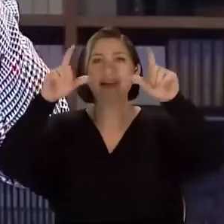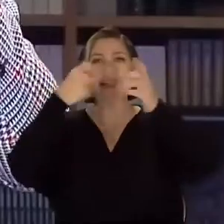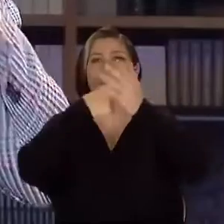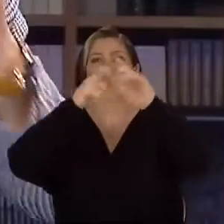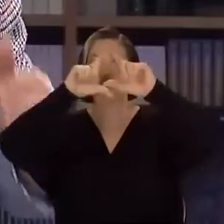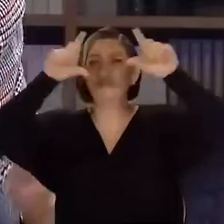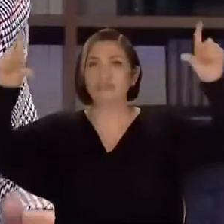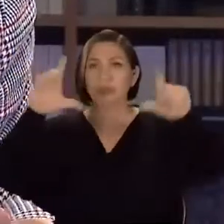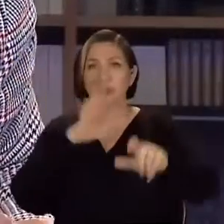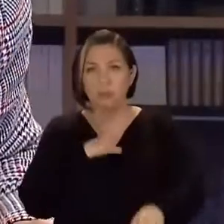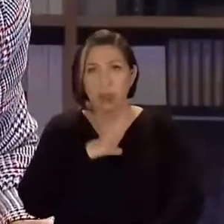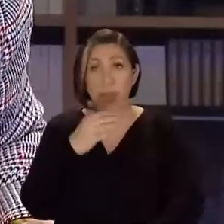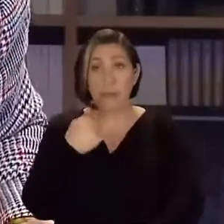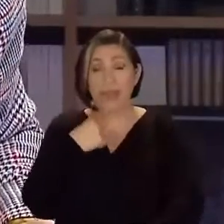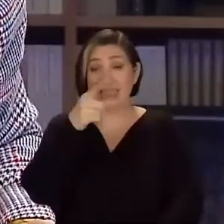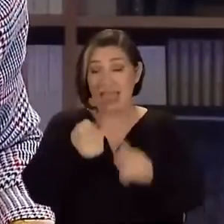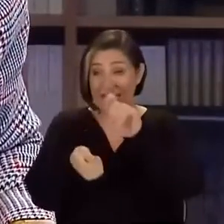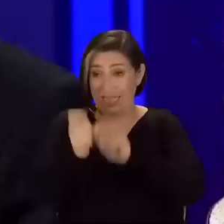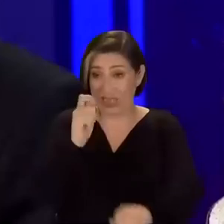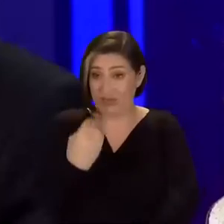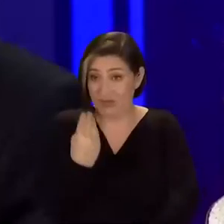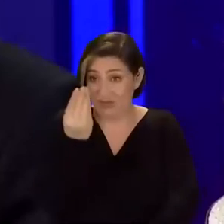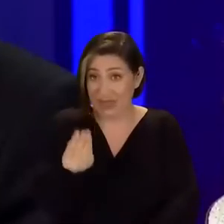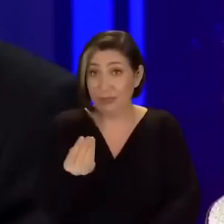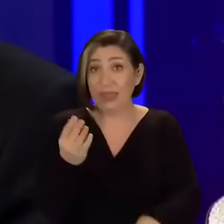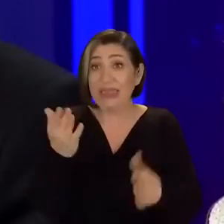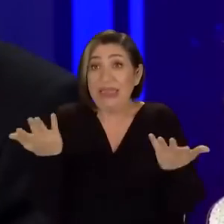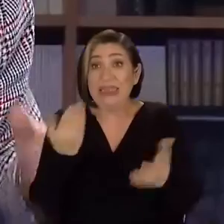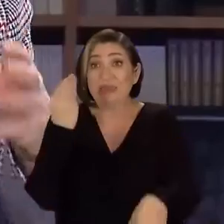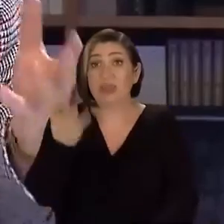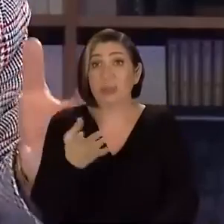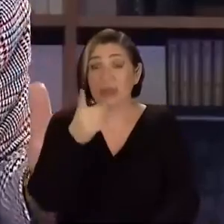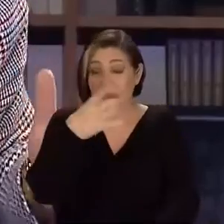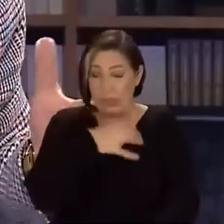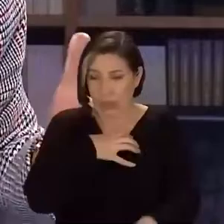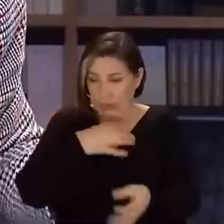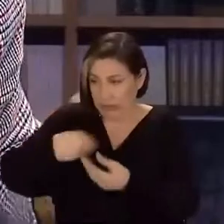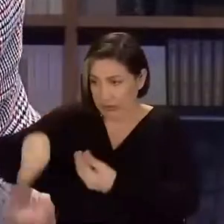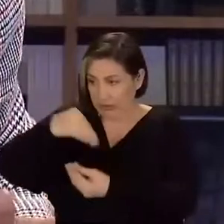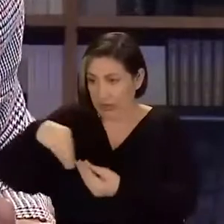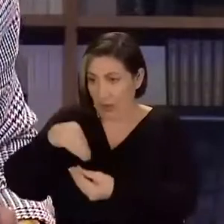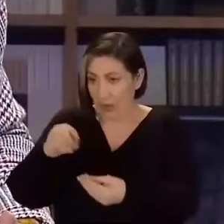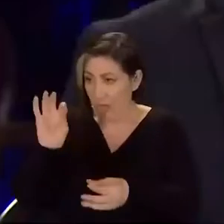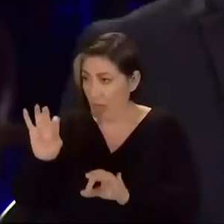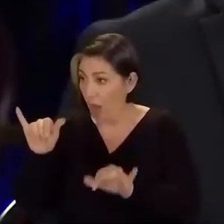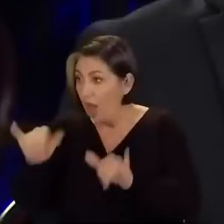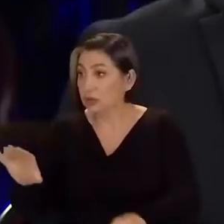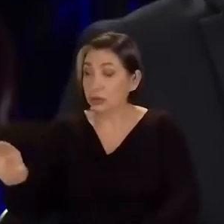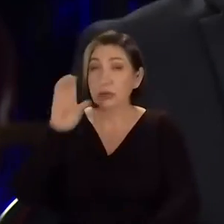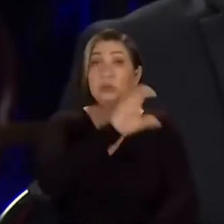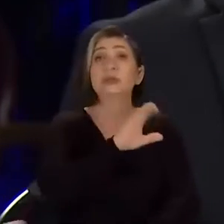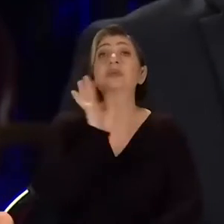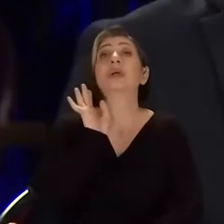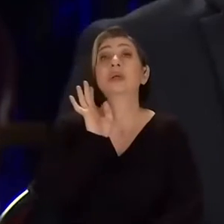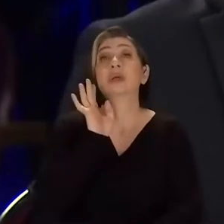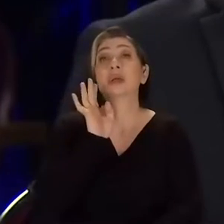Şimdi ben size kredi verecekken nasıl vereceğim? Yani ilk başta kendi sermayem oranında vermeyeceğim. Çünkü öyle değil diyorsunuz